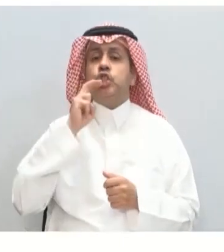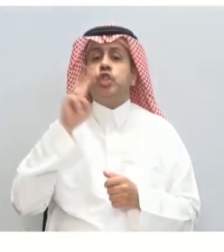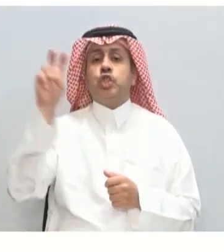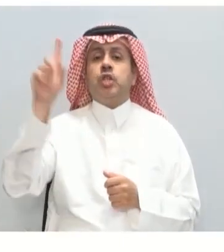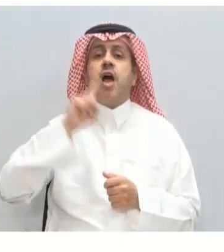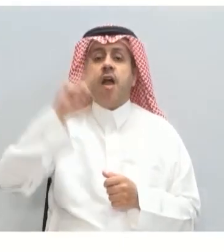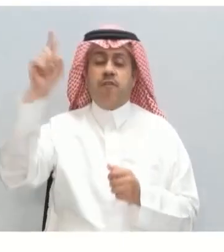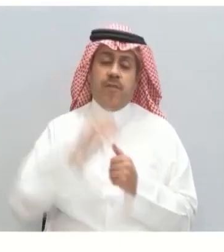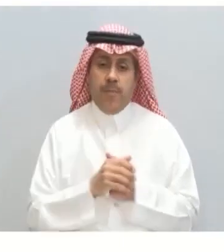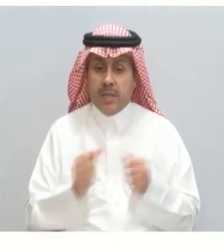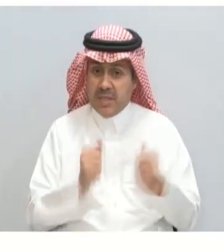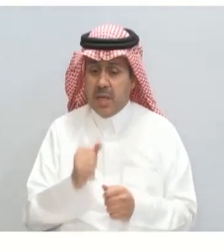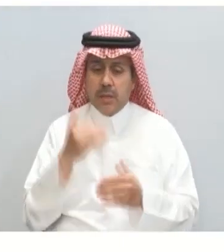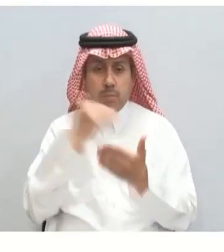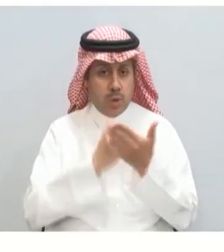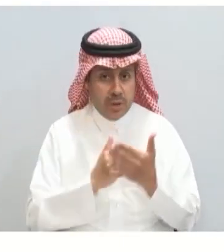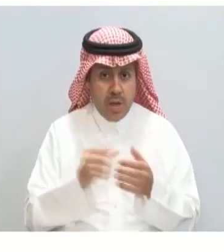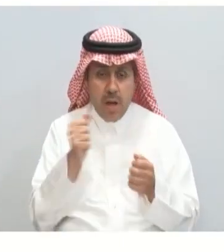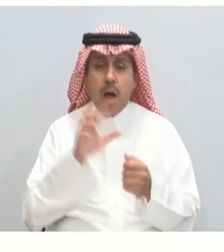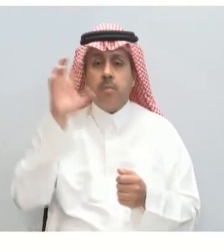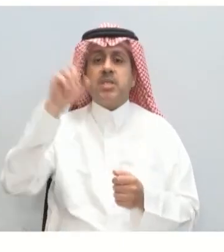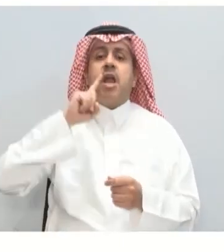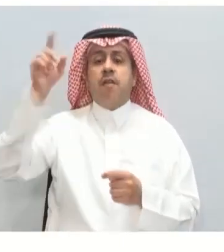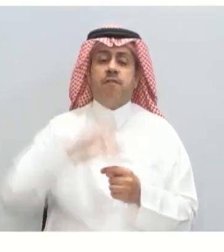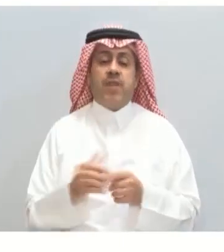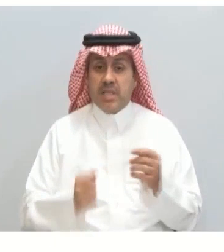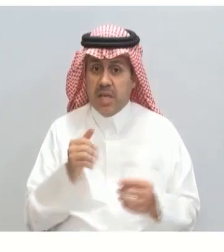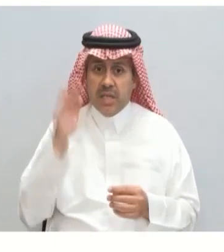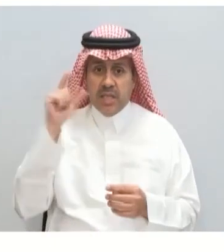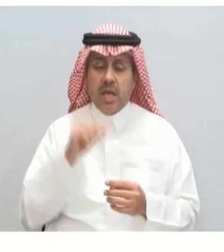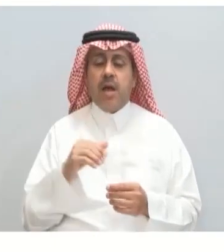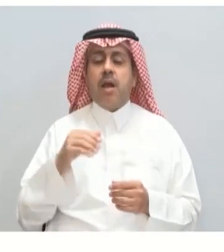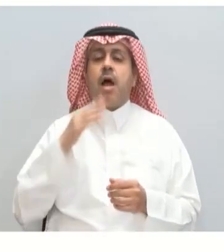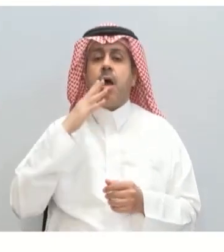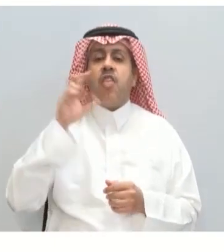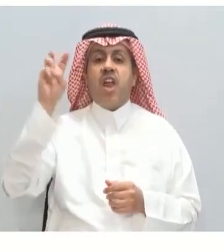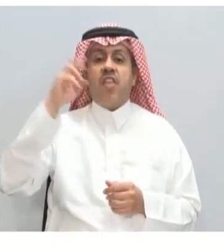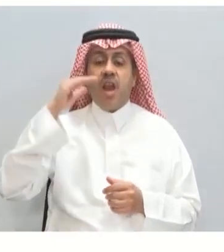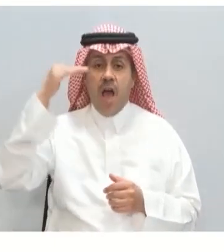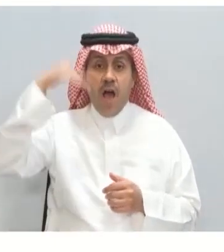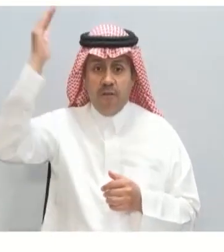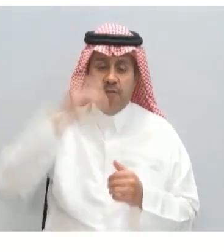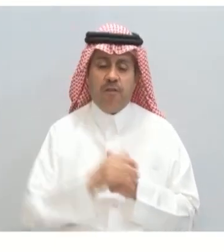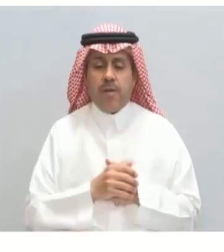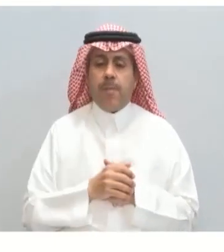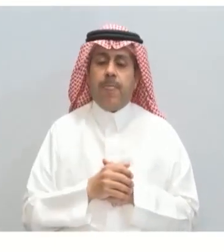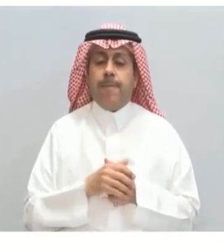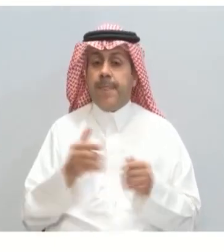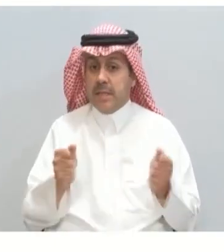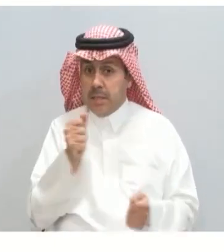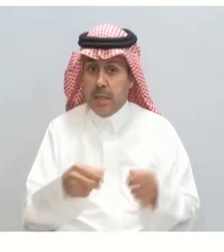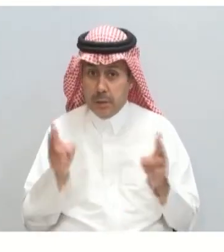السيارات المتعدده 550 الف السيدان 200 ال الصغيره 3 ال والكهربائيه اصبحت الطاقه